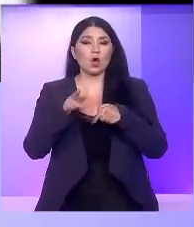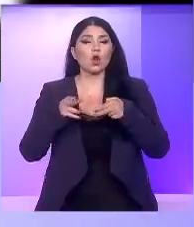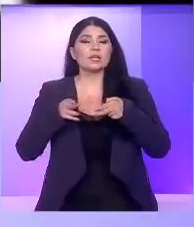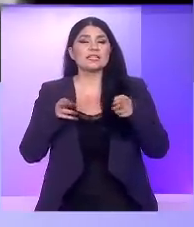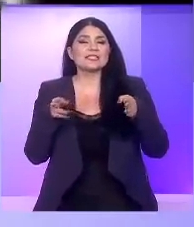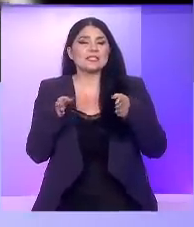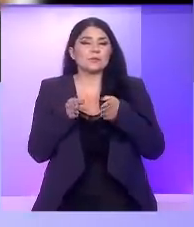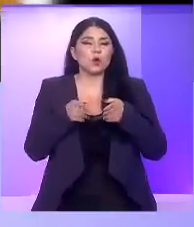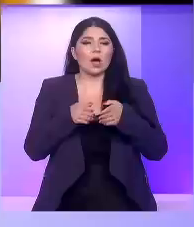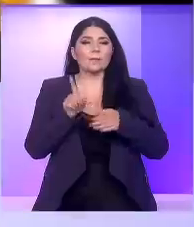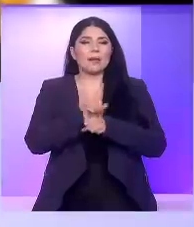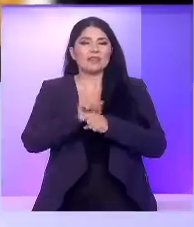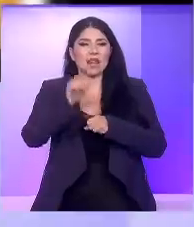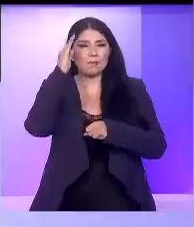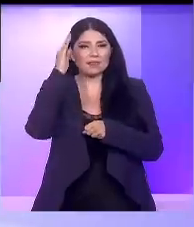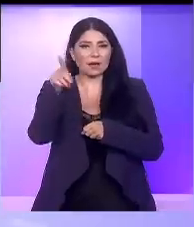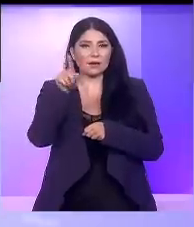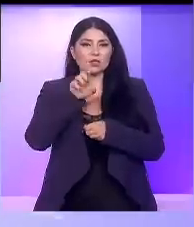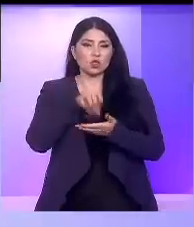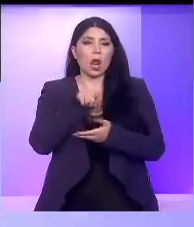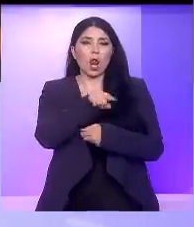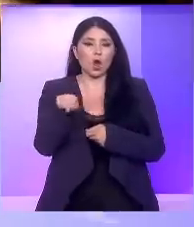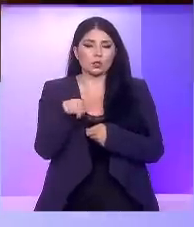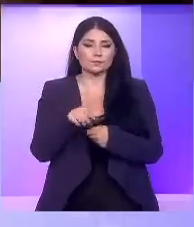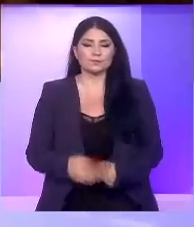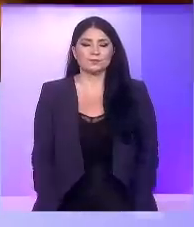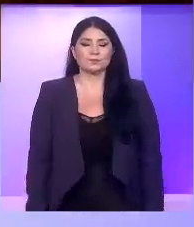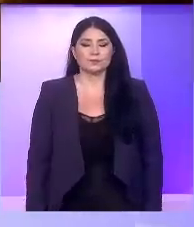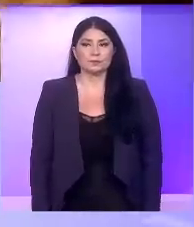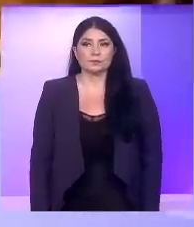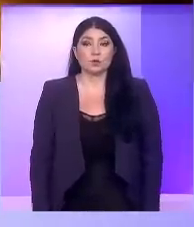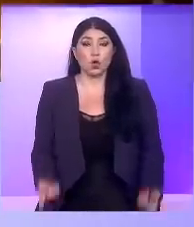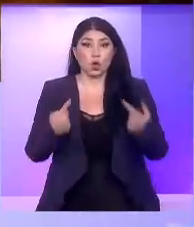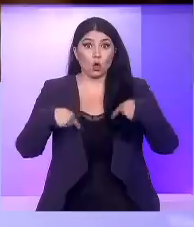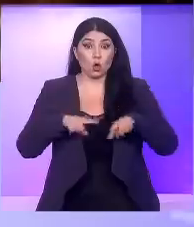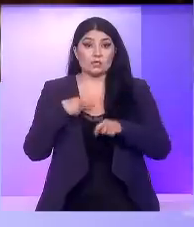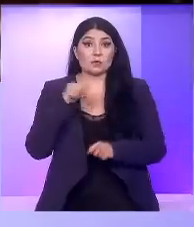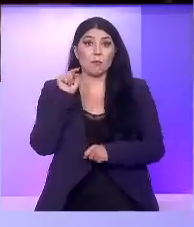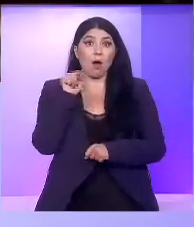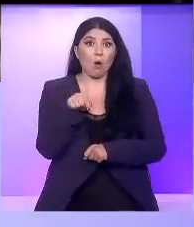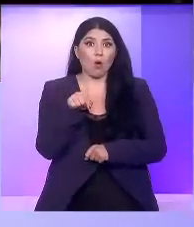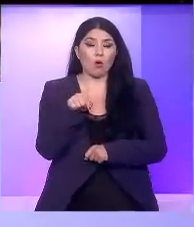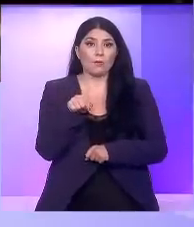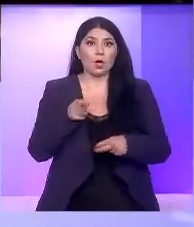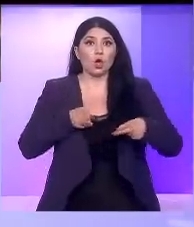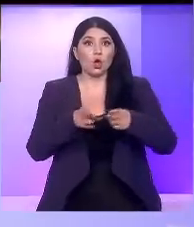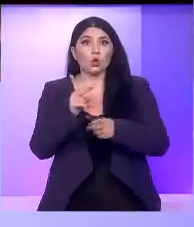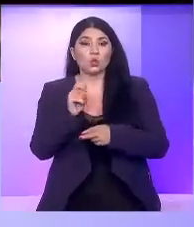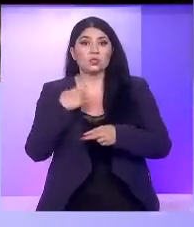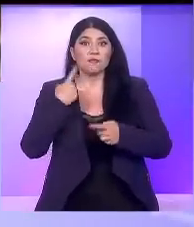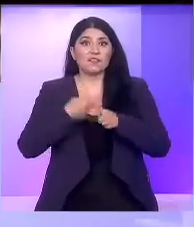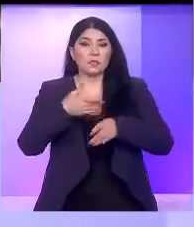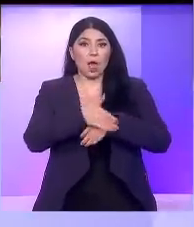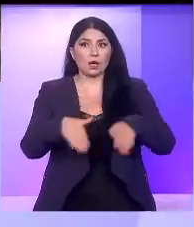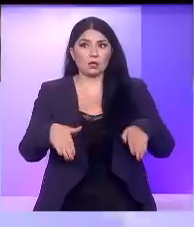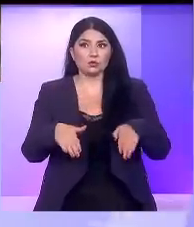strâmtori materiale militare. Ideea este că deja suntem noi acolo, pe Dunăre, suntem la graniță și